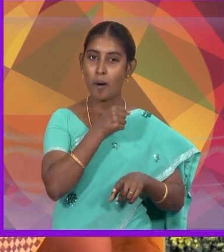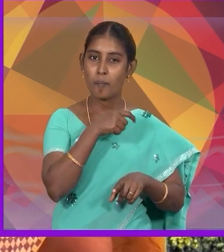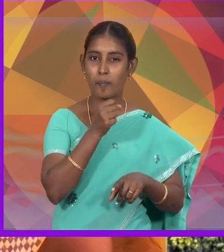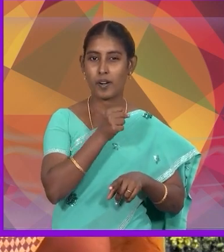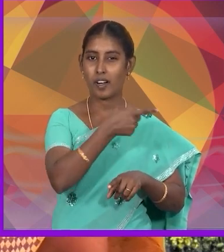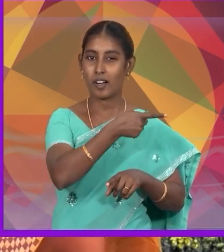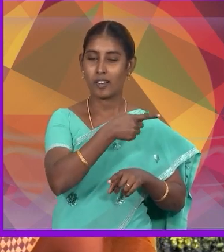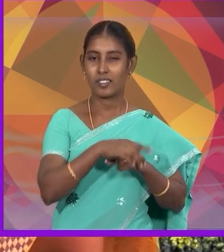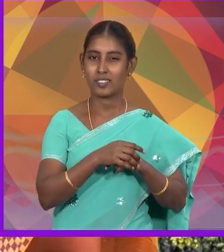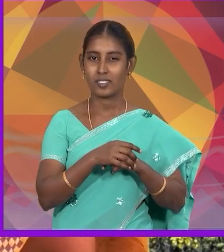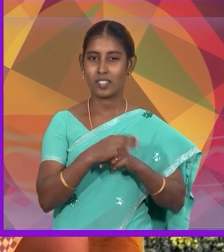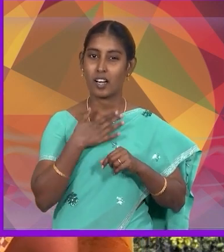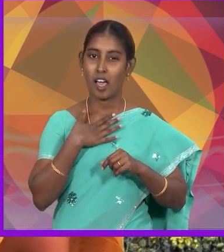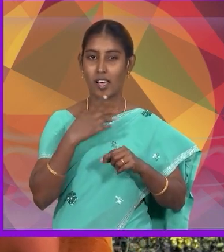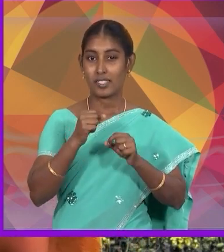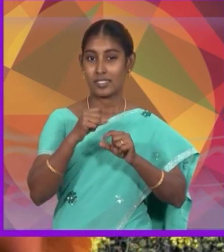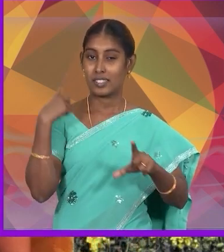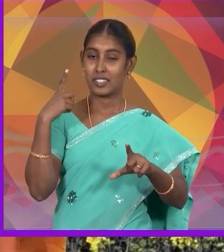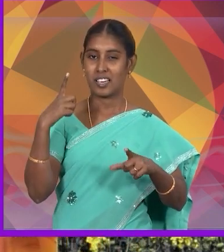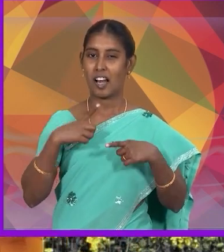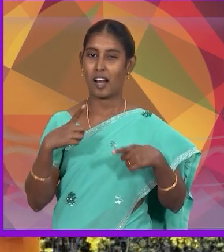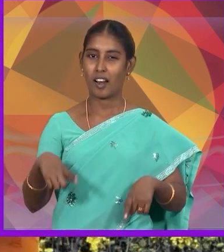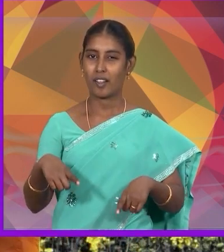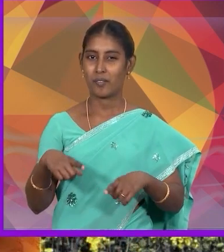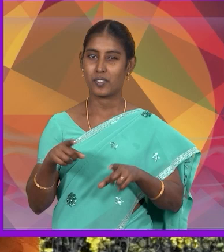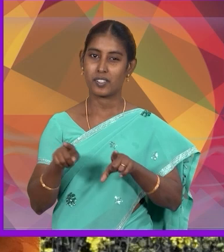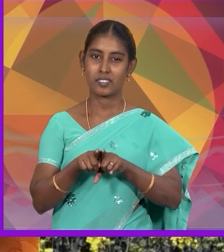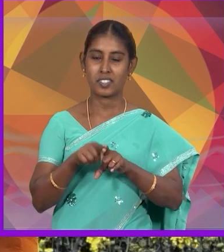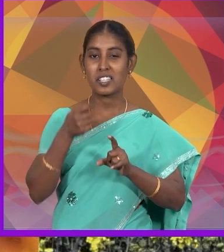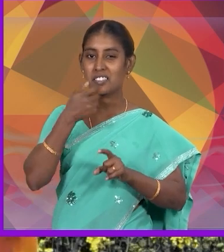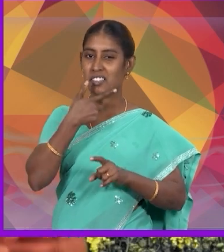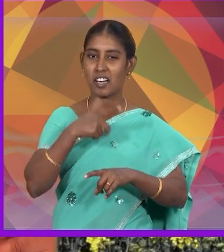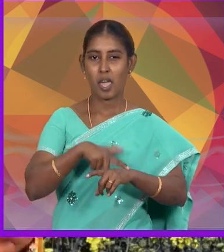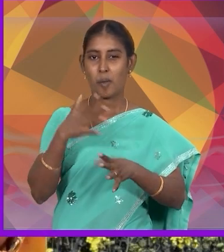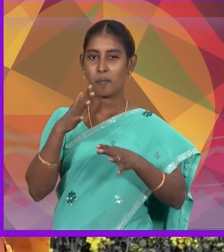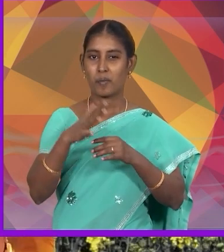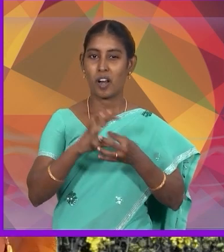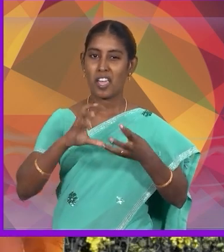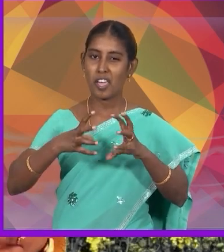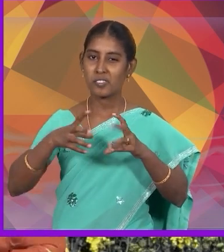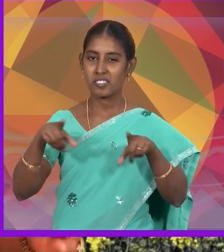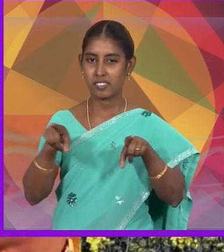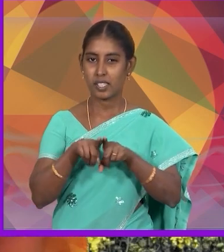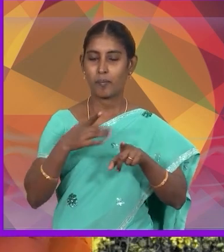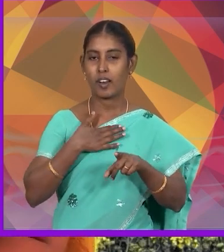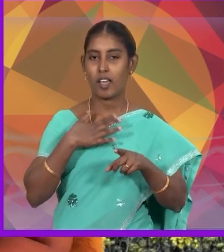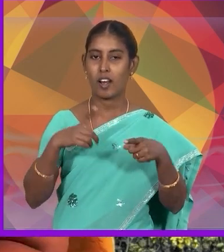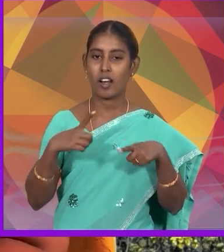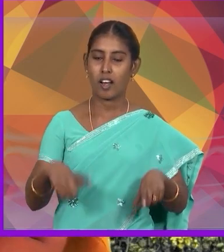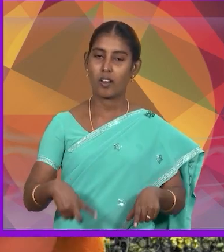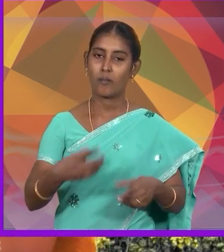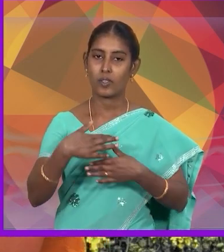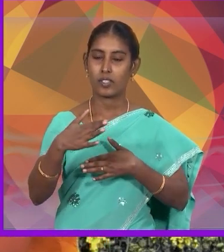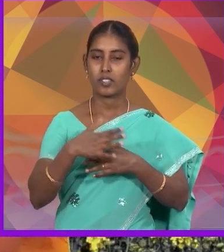வந்து, உங்களுக்காக இவ்வளவு நாள் நான் நகரத்துல வாழ்ந்துட்டேன், அங்க என்னால சிரிக்கிறதுக்கு கூட நேரம் இல்ல, எந்திரத்தோட எந்திரமா எந்திரத்தனமான